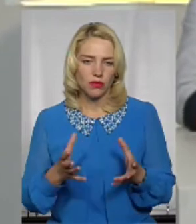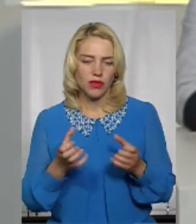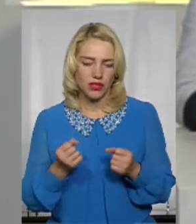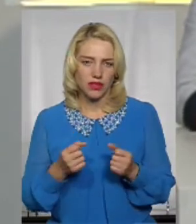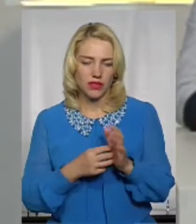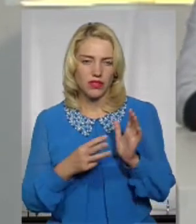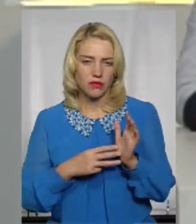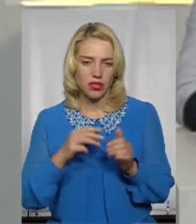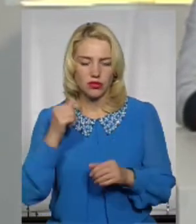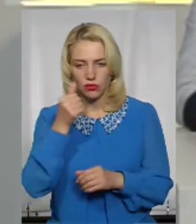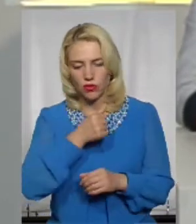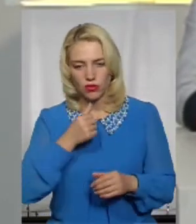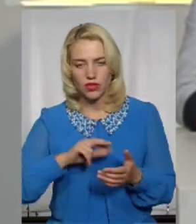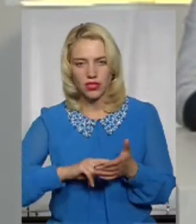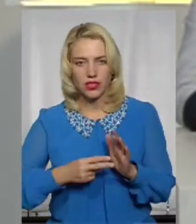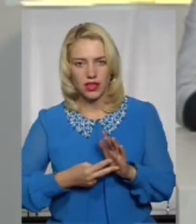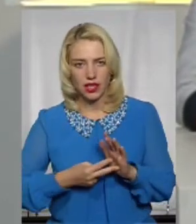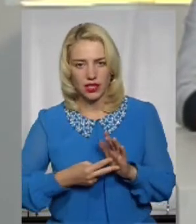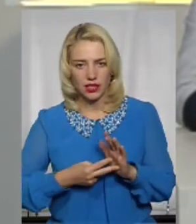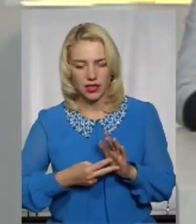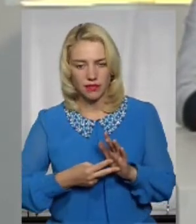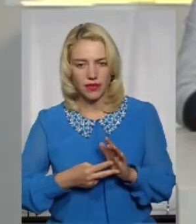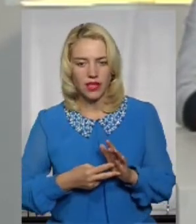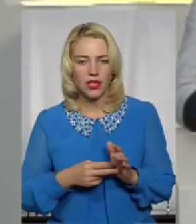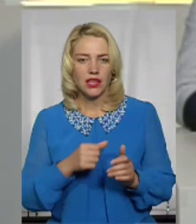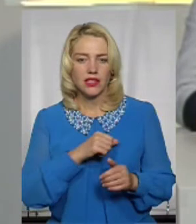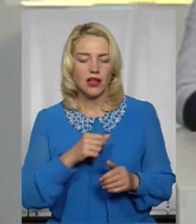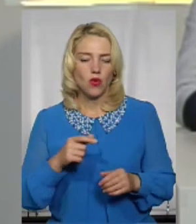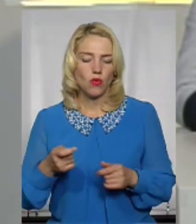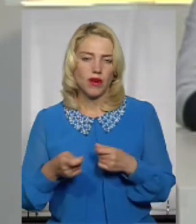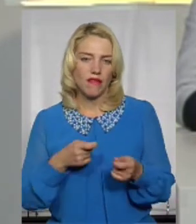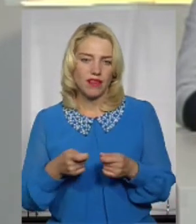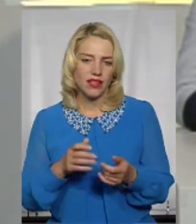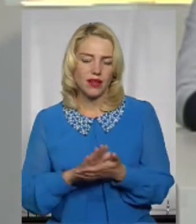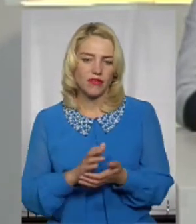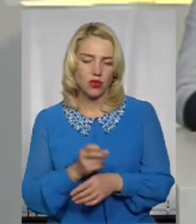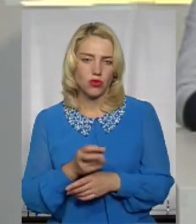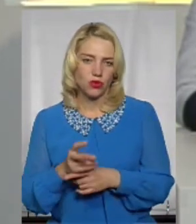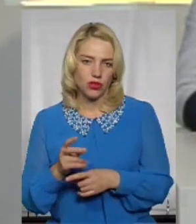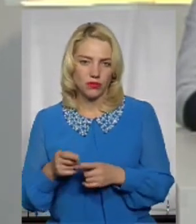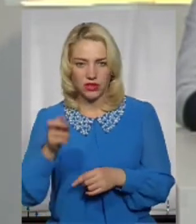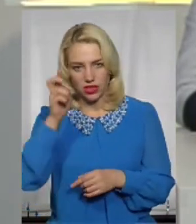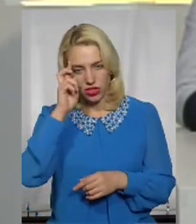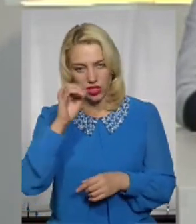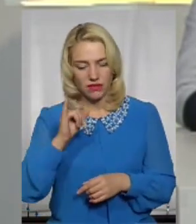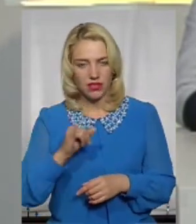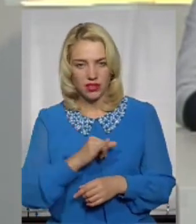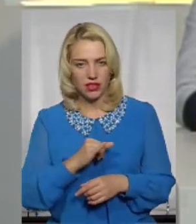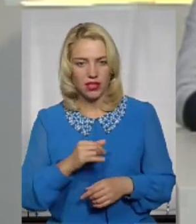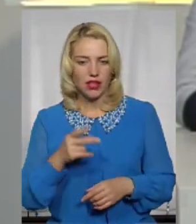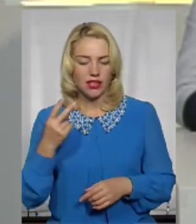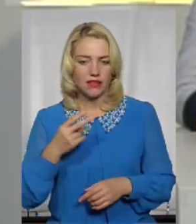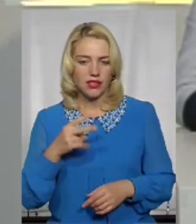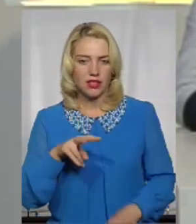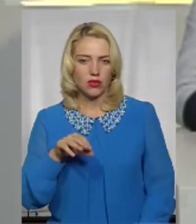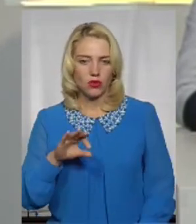2018 році стратегія саме управління відходами держави. Уже